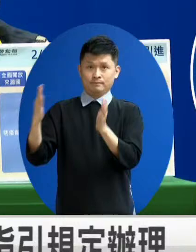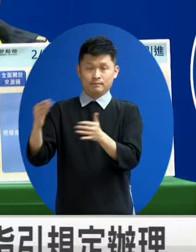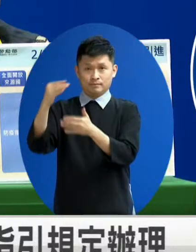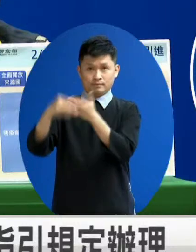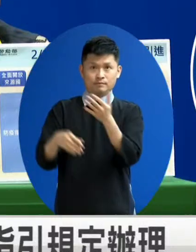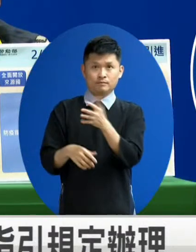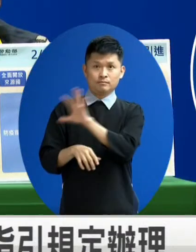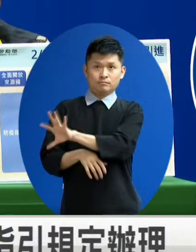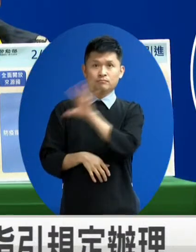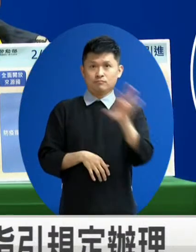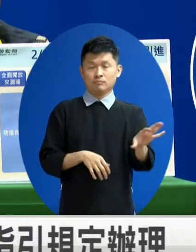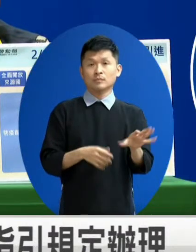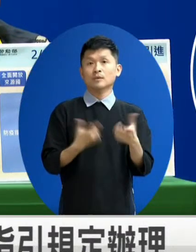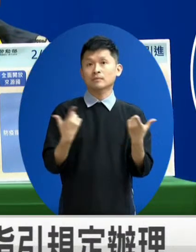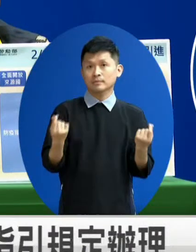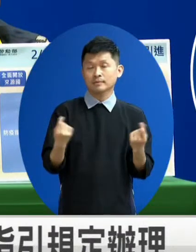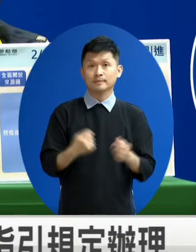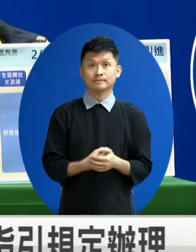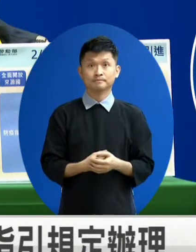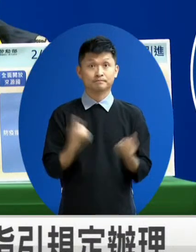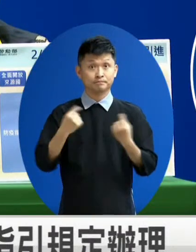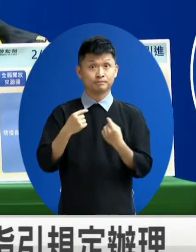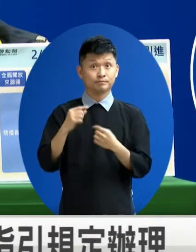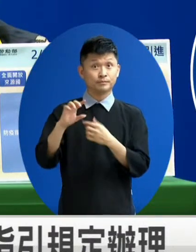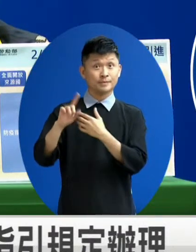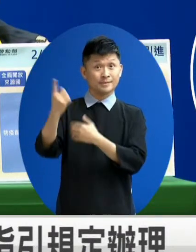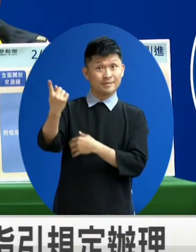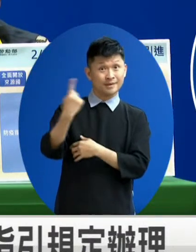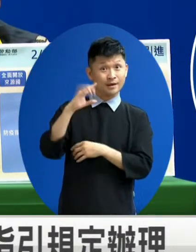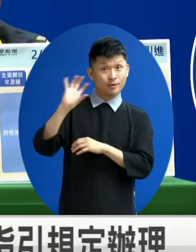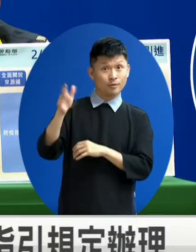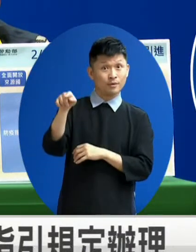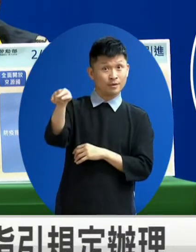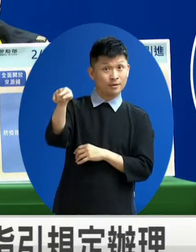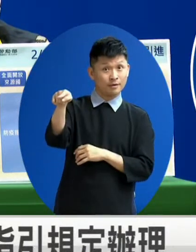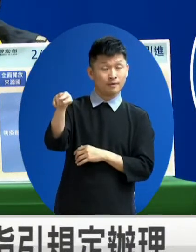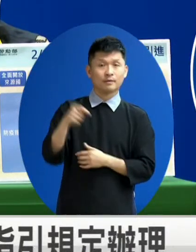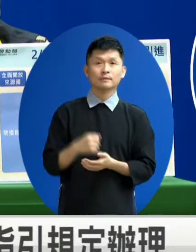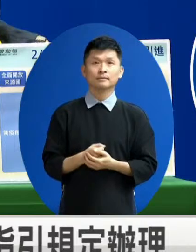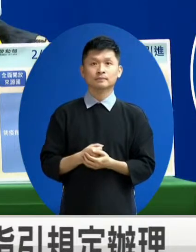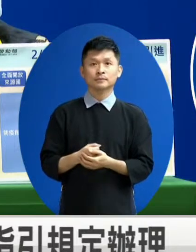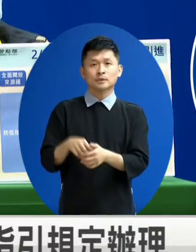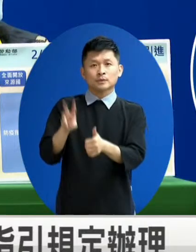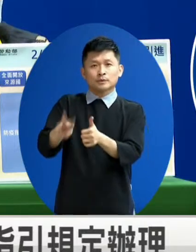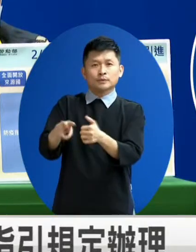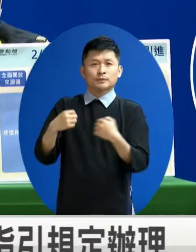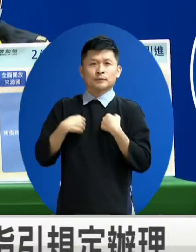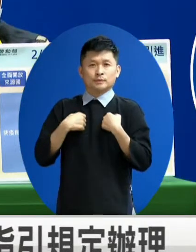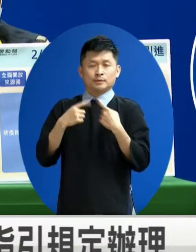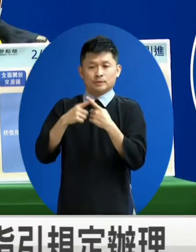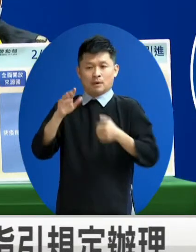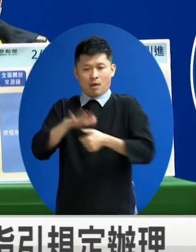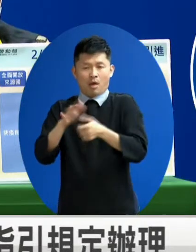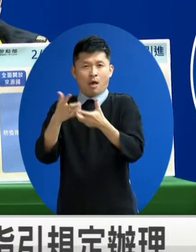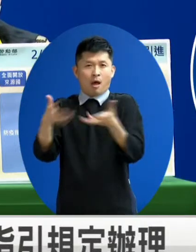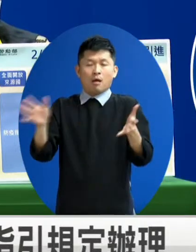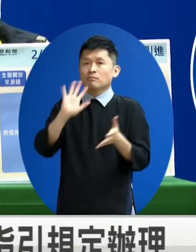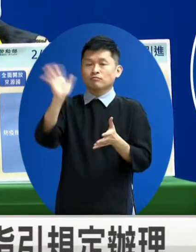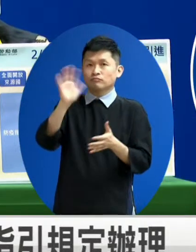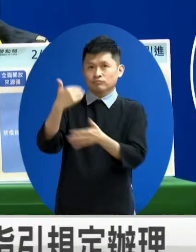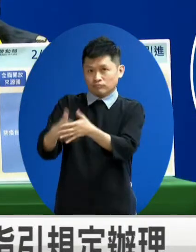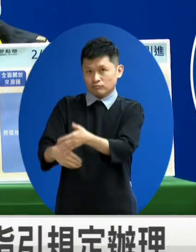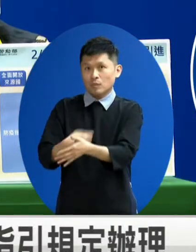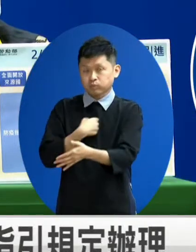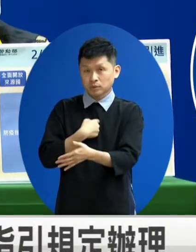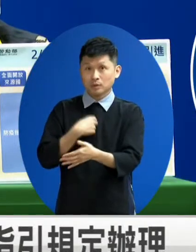容来办理。这里面包含在来源国必须要能够减少训练所的一个人数，移工入境